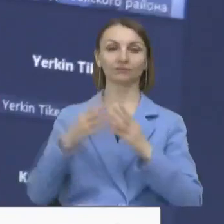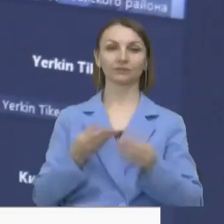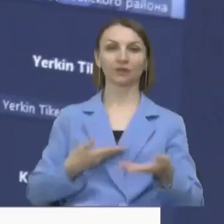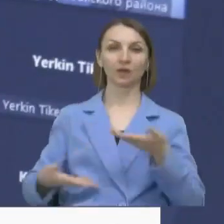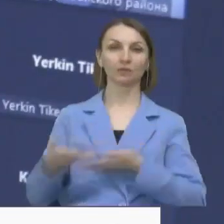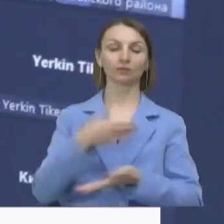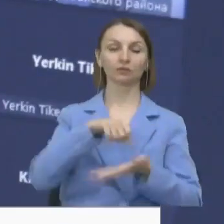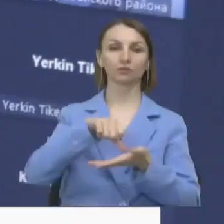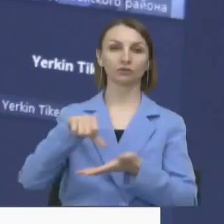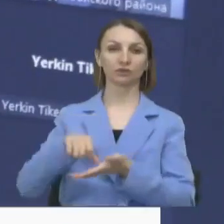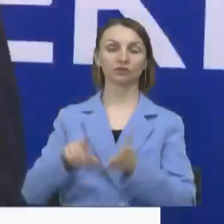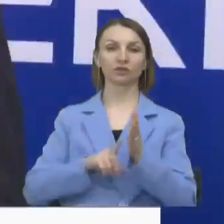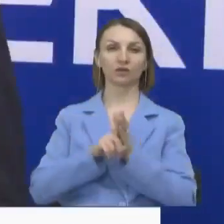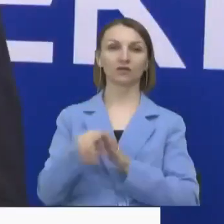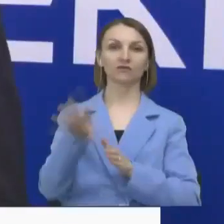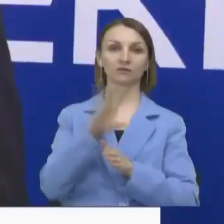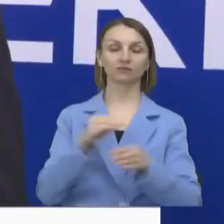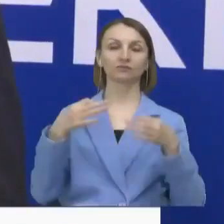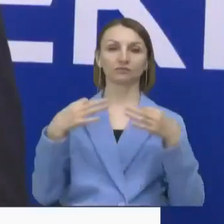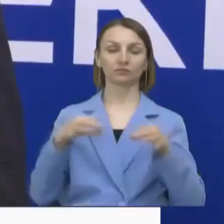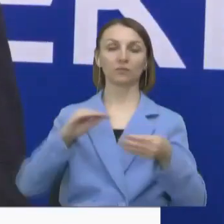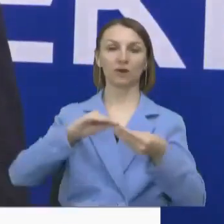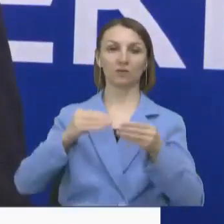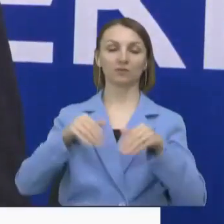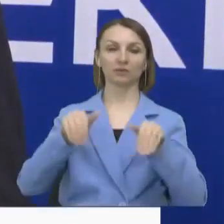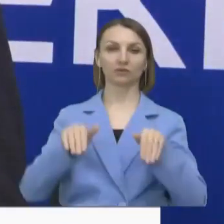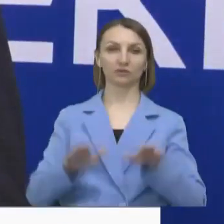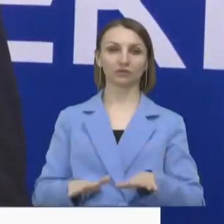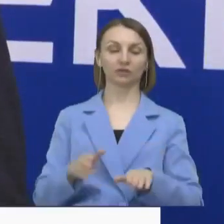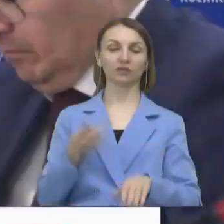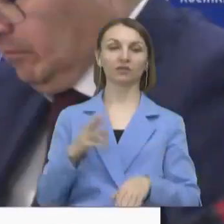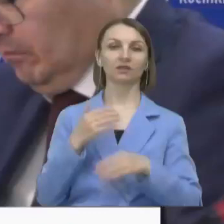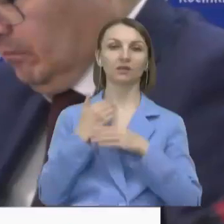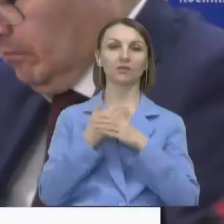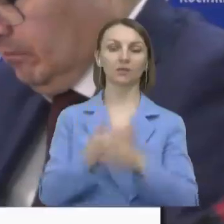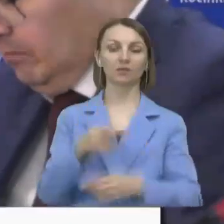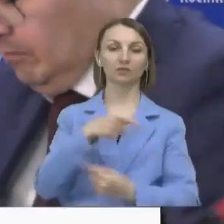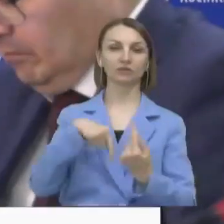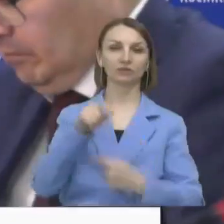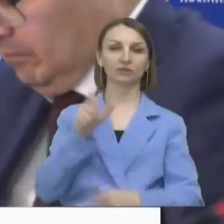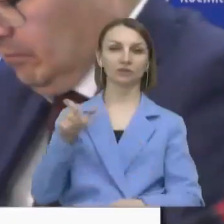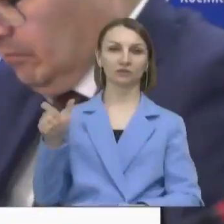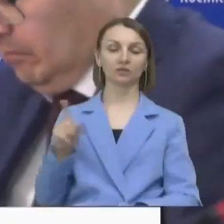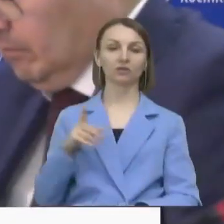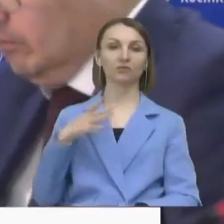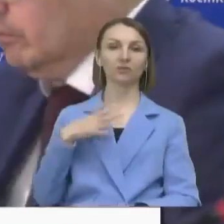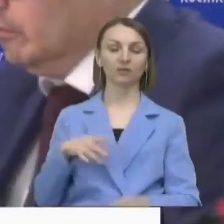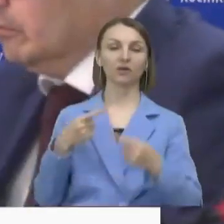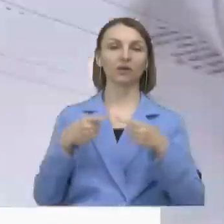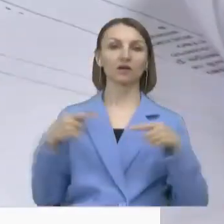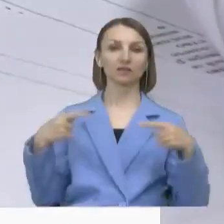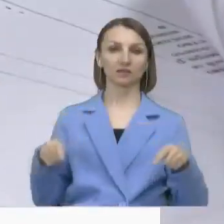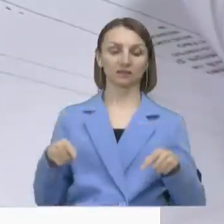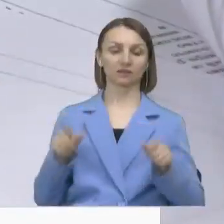обсуждений участники пришли к положительному разрешению проблемы. Также для оказания помощи предпринимателям в преодолении различных